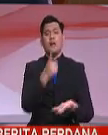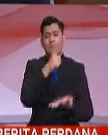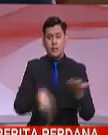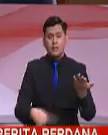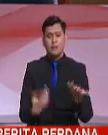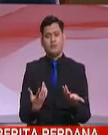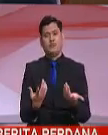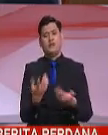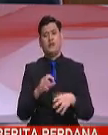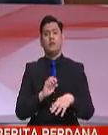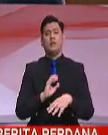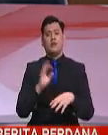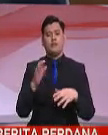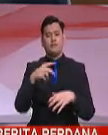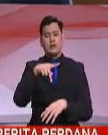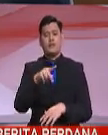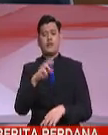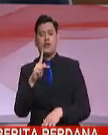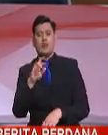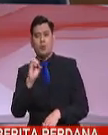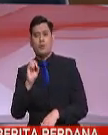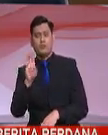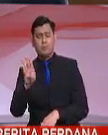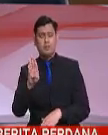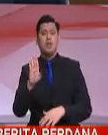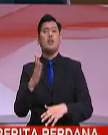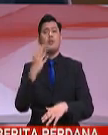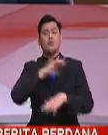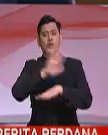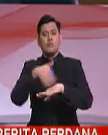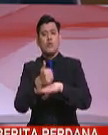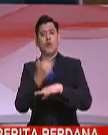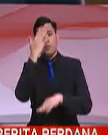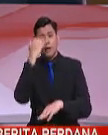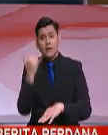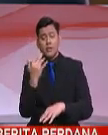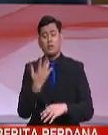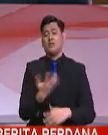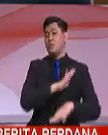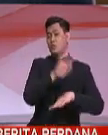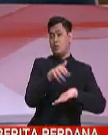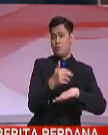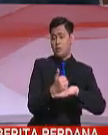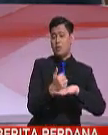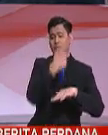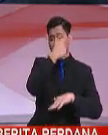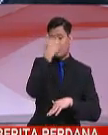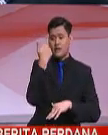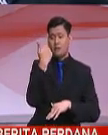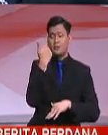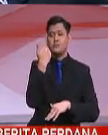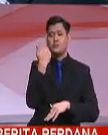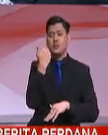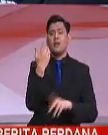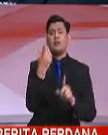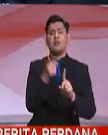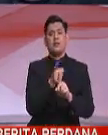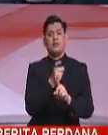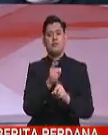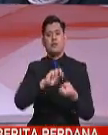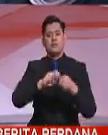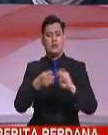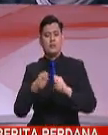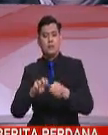fungsinya? PKOB ini ditubuhkan berdasarkan kepada bencana